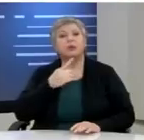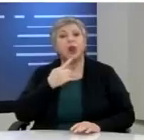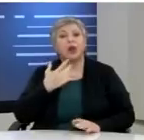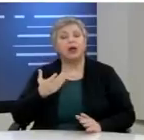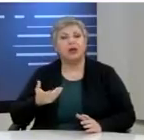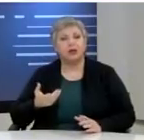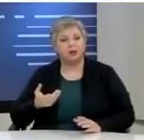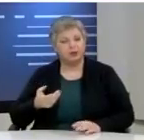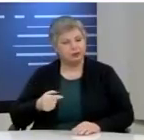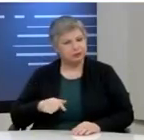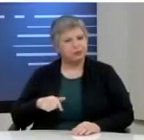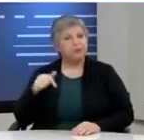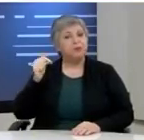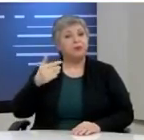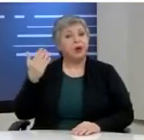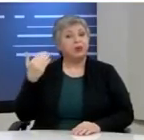οι γείτονές μας